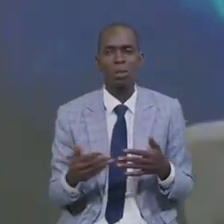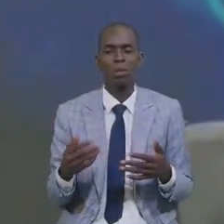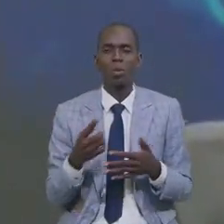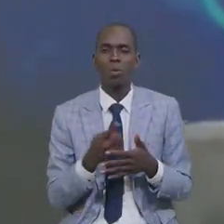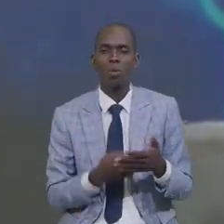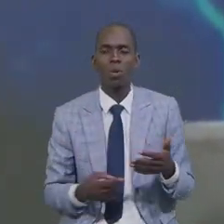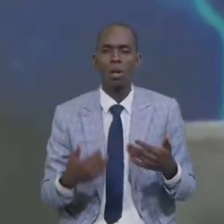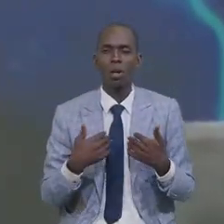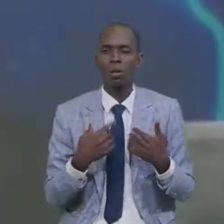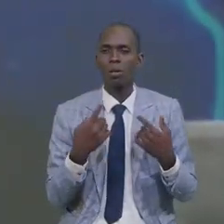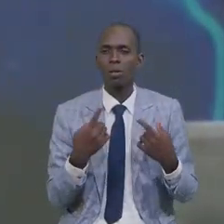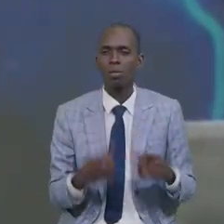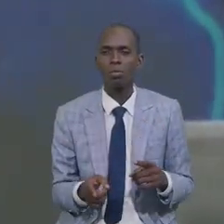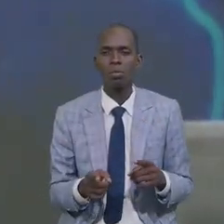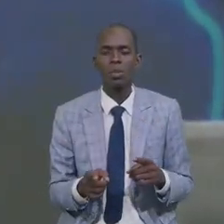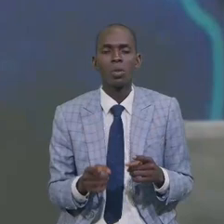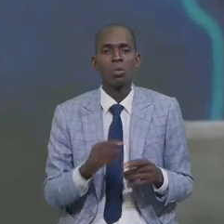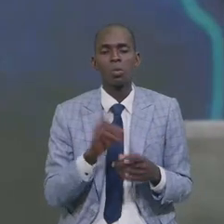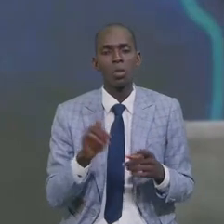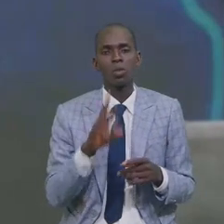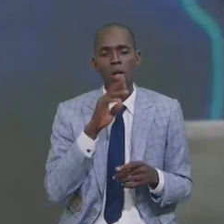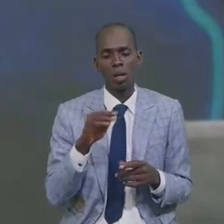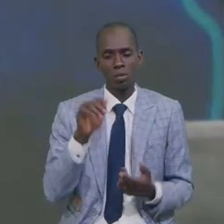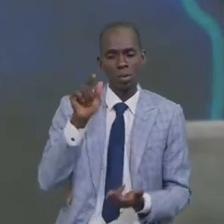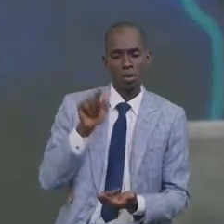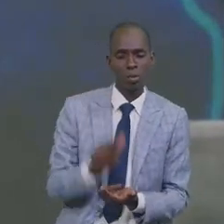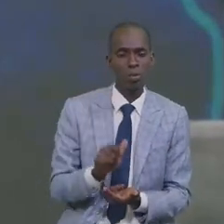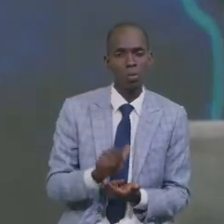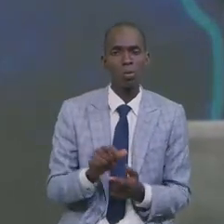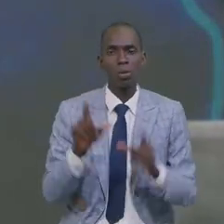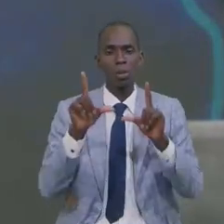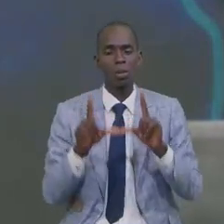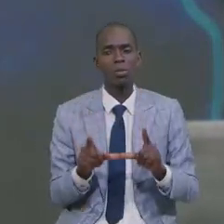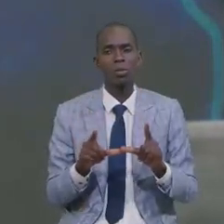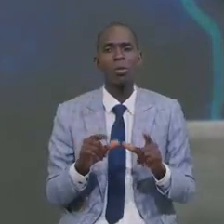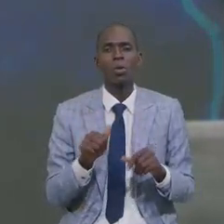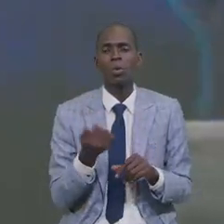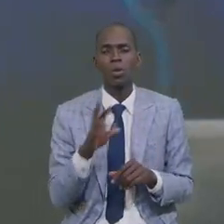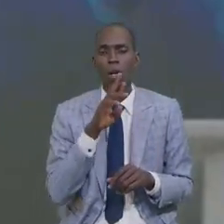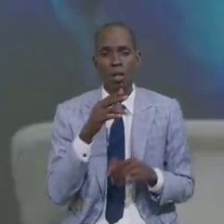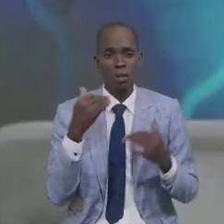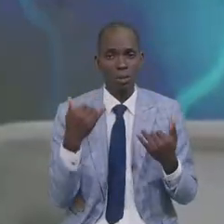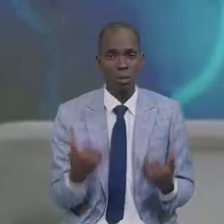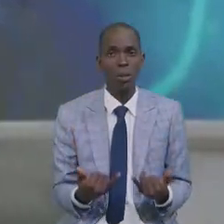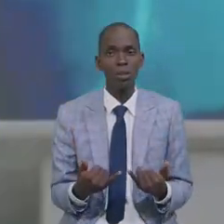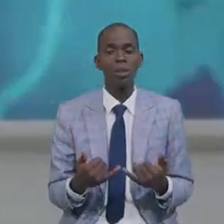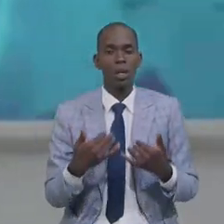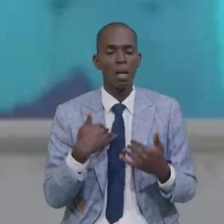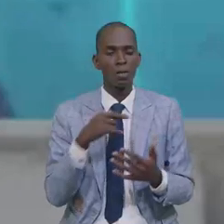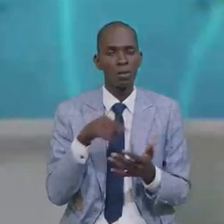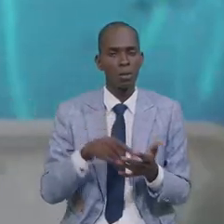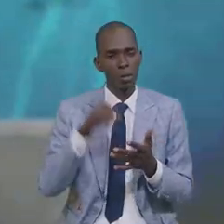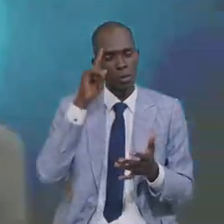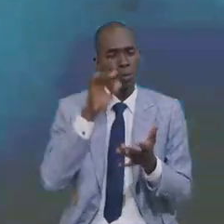es présentement. Peu importe la vallée dans laquelle tu es. Tu dois savoir, tu dois avoir la conviction que